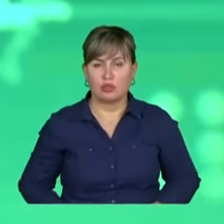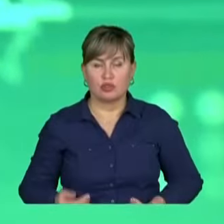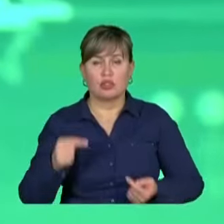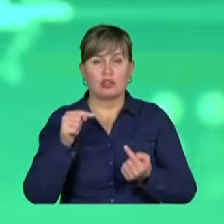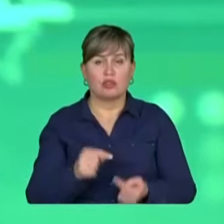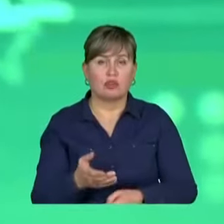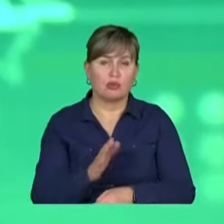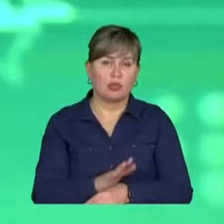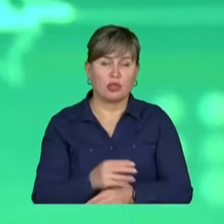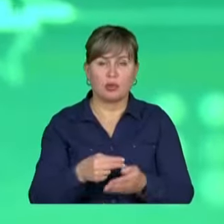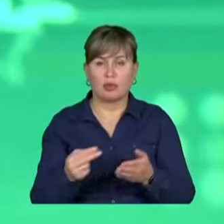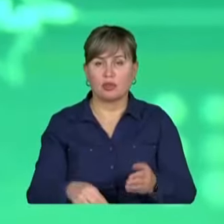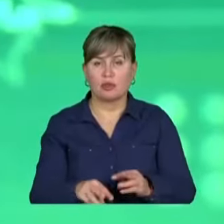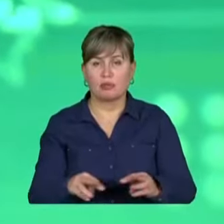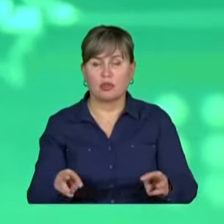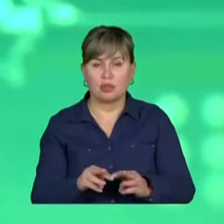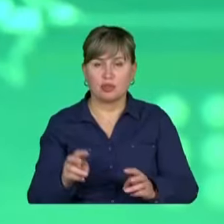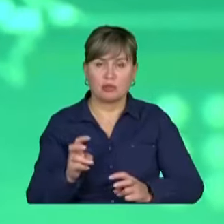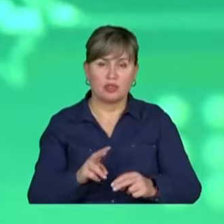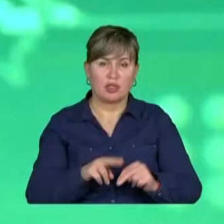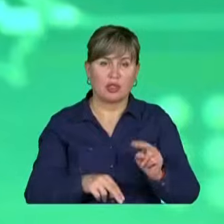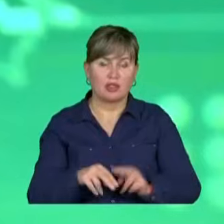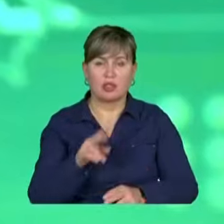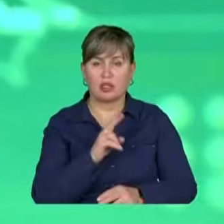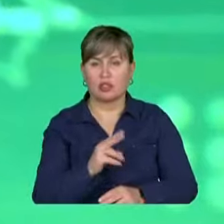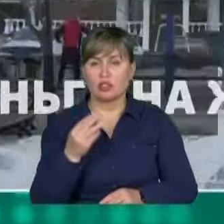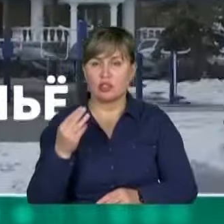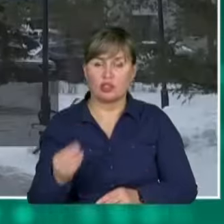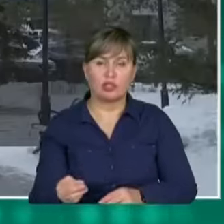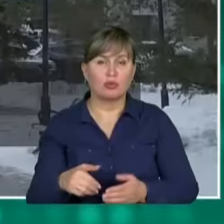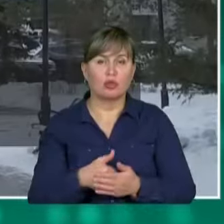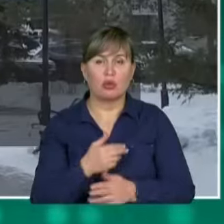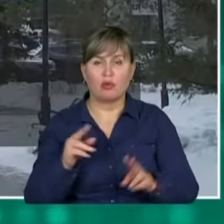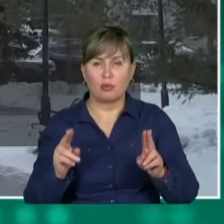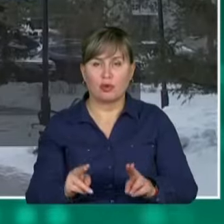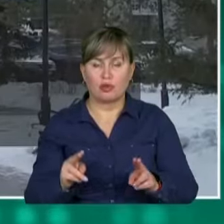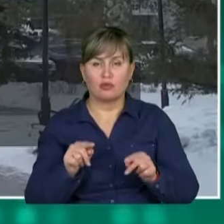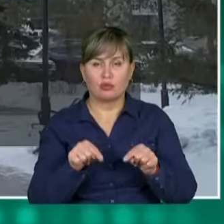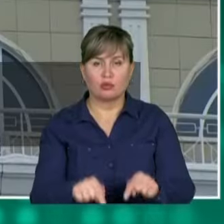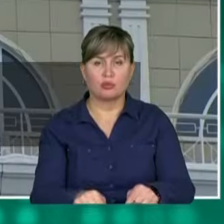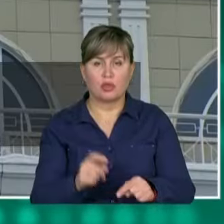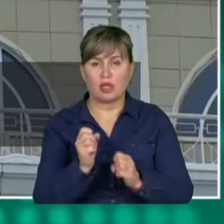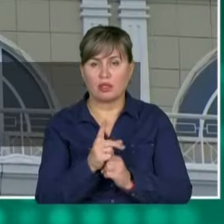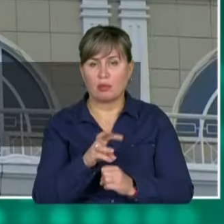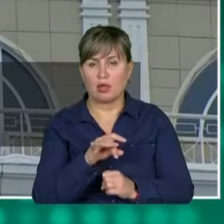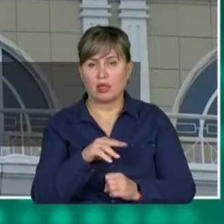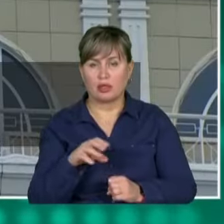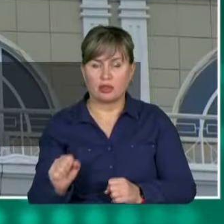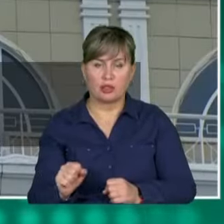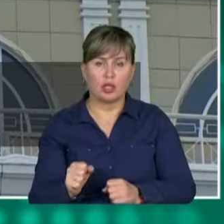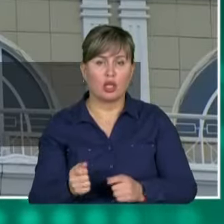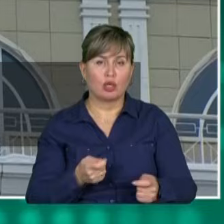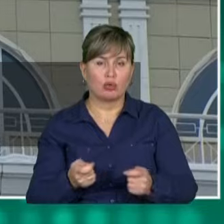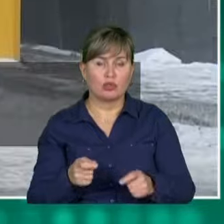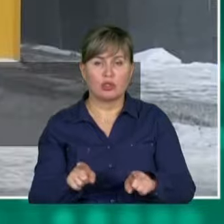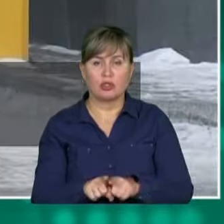Соответствующий приказ подписал министр промышленности и строительства Канат Шарлапаев. Новые правила вступят в силу 11 марта. Регулируется